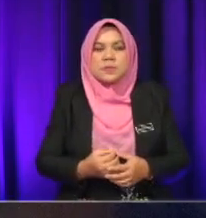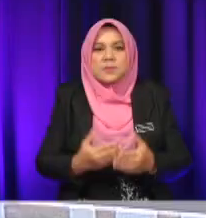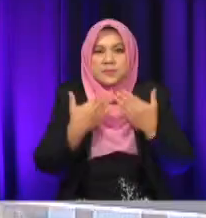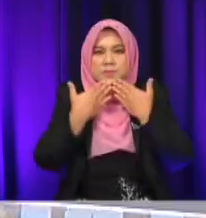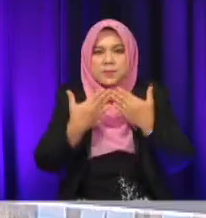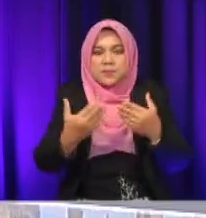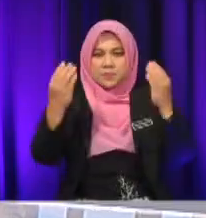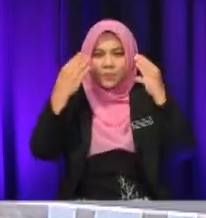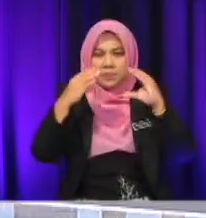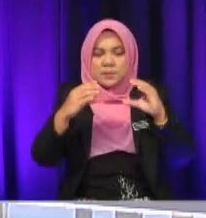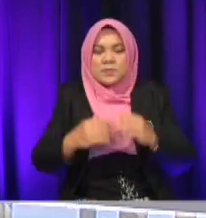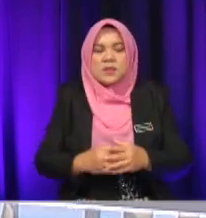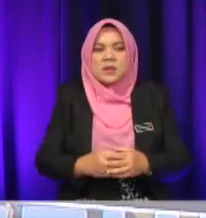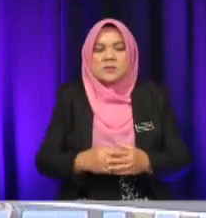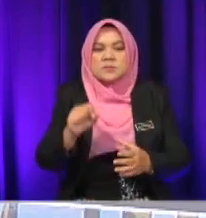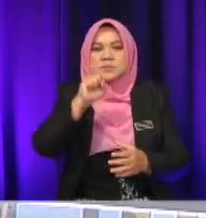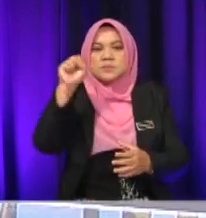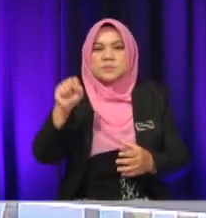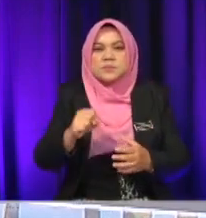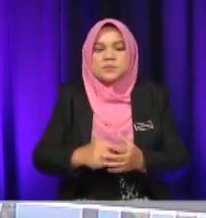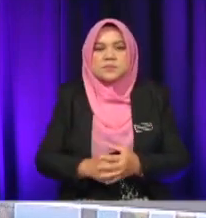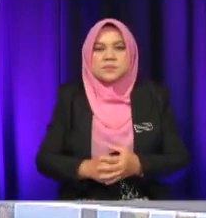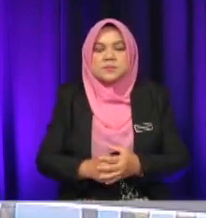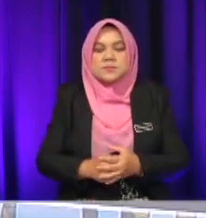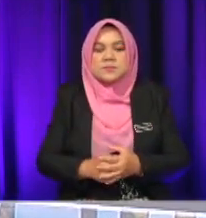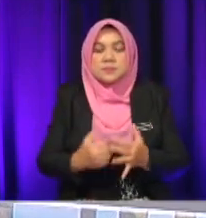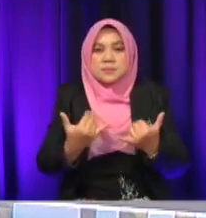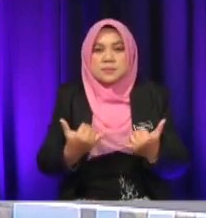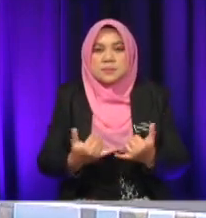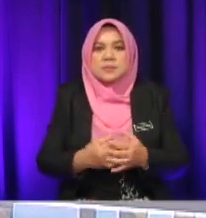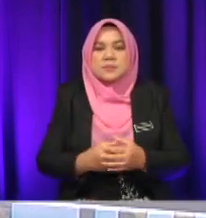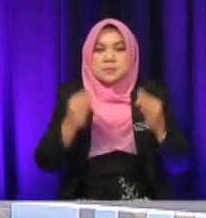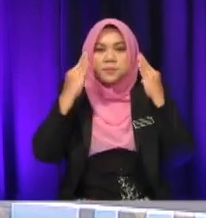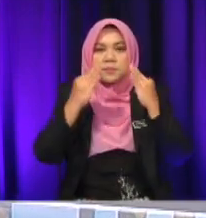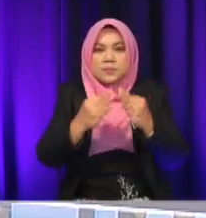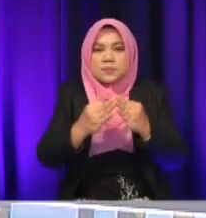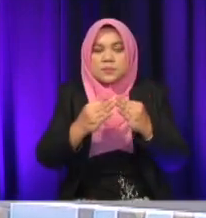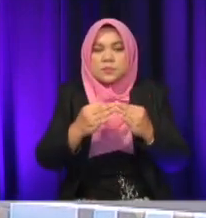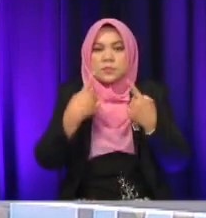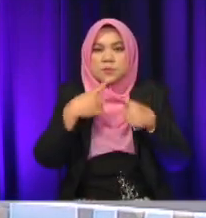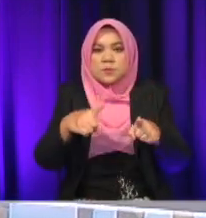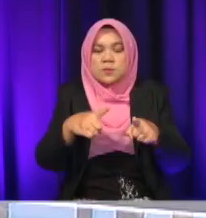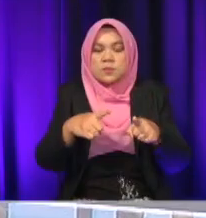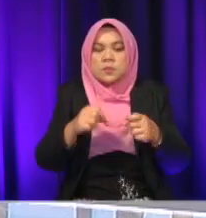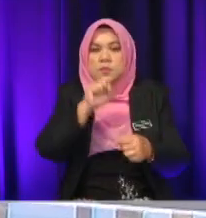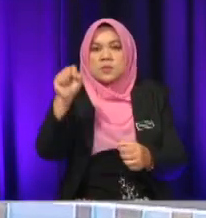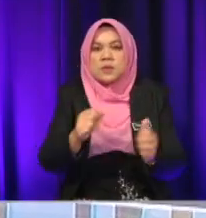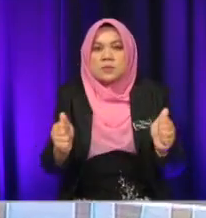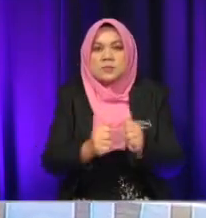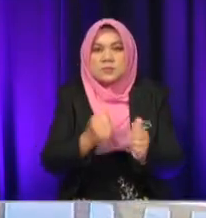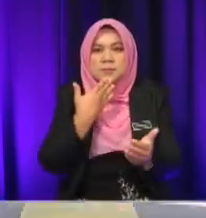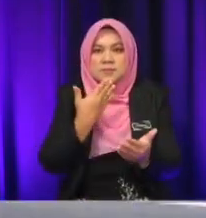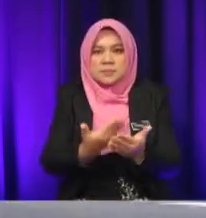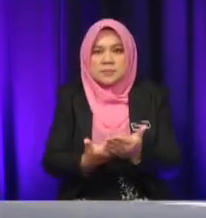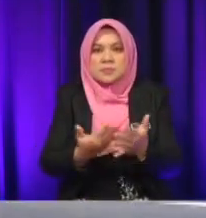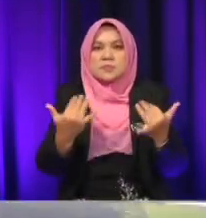cikgu atas soalan dan juga ganjaran ini. Bagi anda semua yang sedang menonton, jangan lupa fokus supaya kita dapat menjawab soalan dengan baik. Dan kita akan berehat sebentar